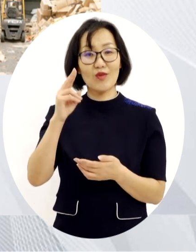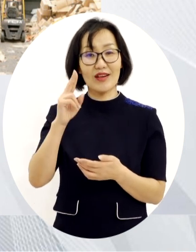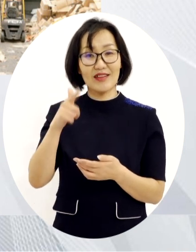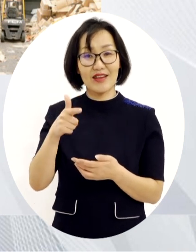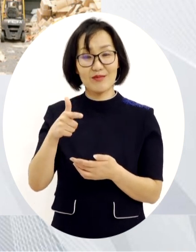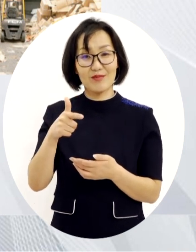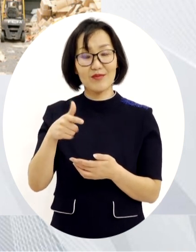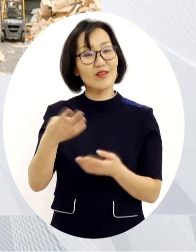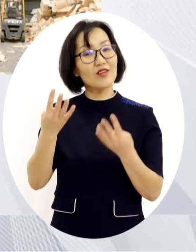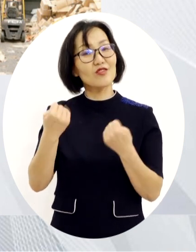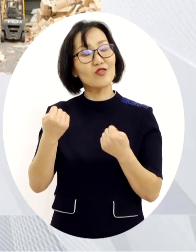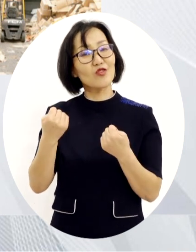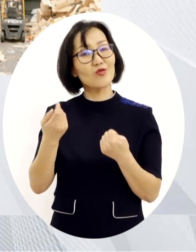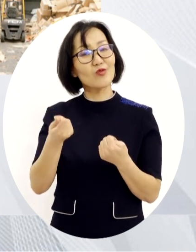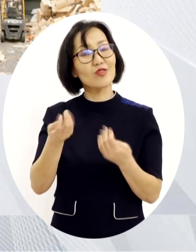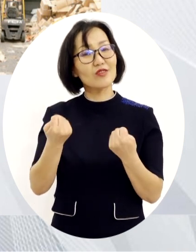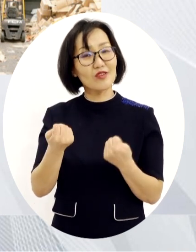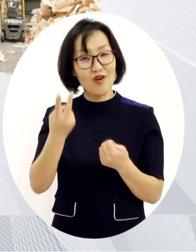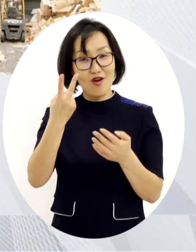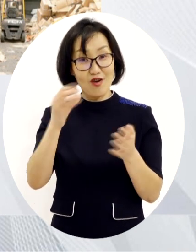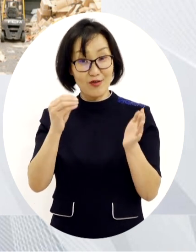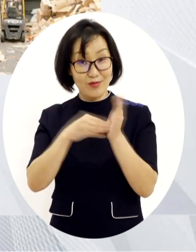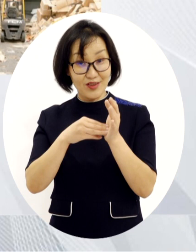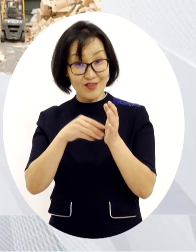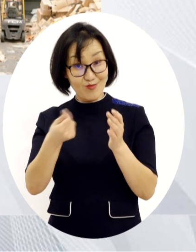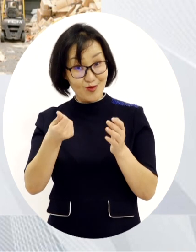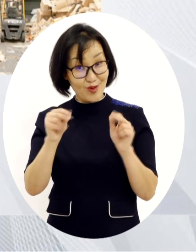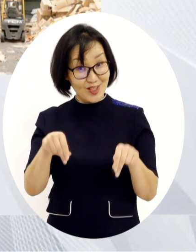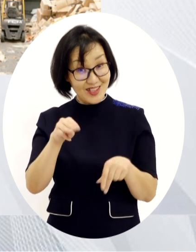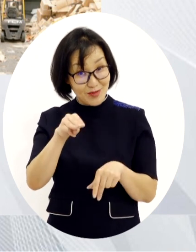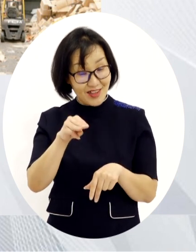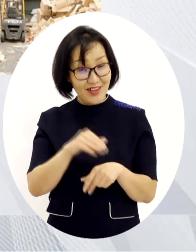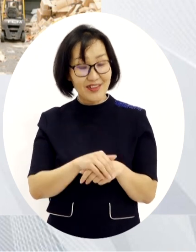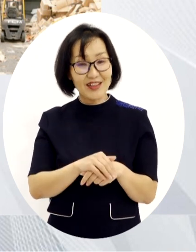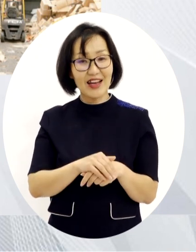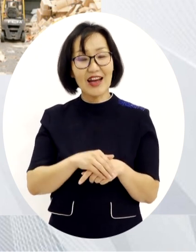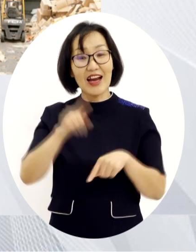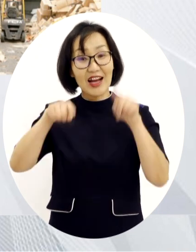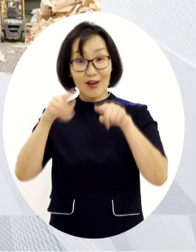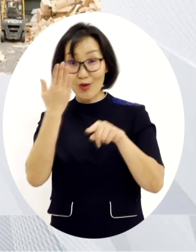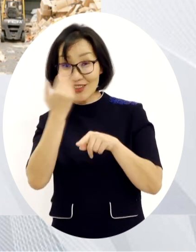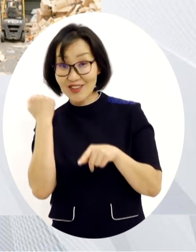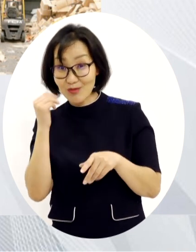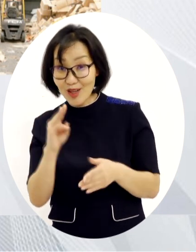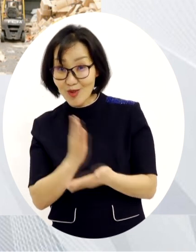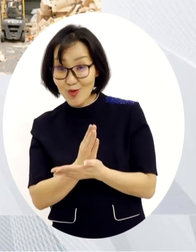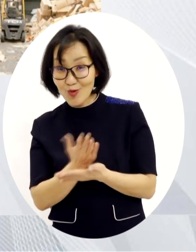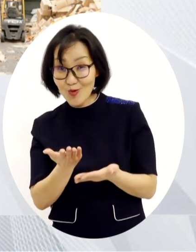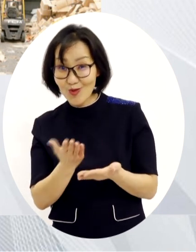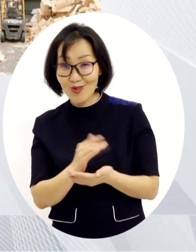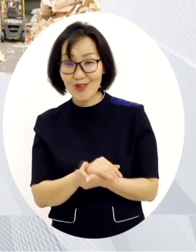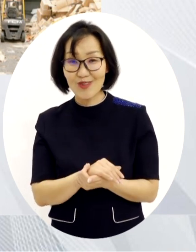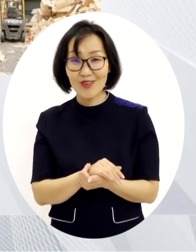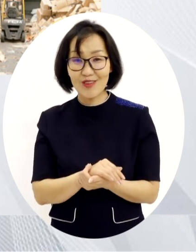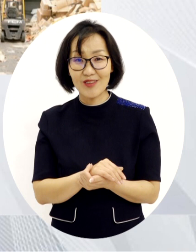кг-ыг цуглуулахад хэдэн төгрөгтэй болсон байна? 20000 төгрөгтэй болсон байна. Графикаас уншиж чадж гэнэ үү?